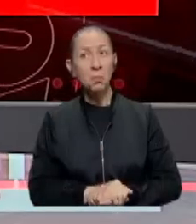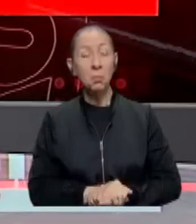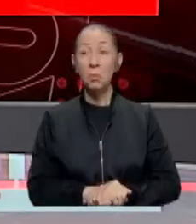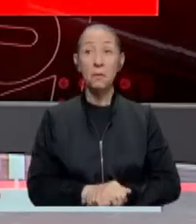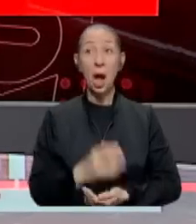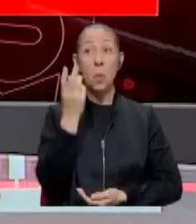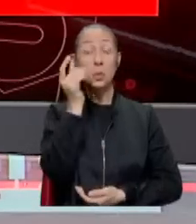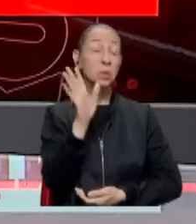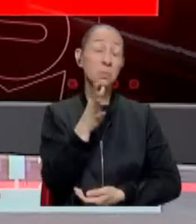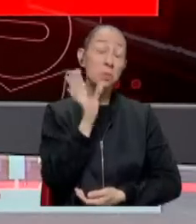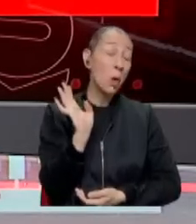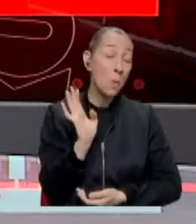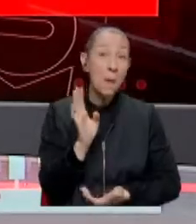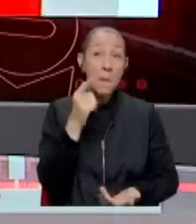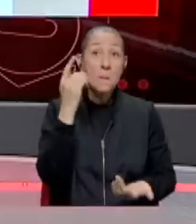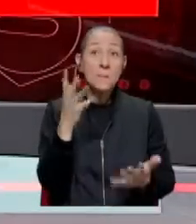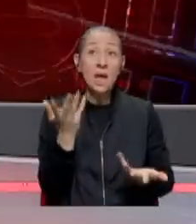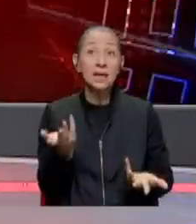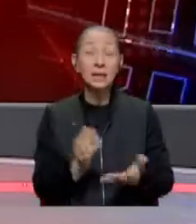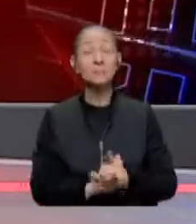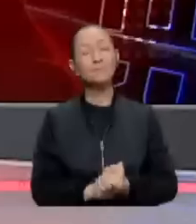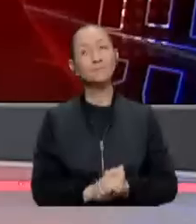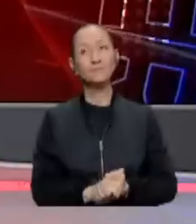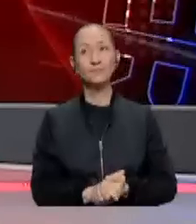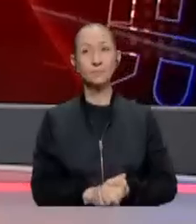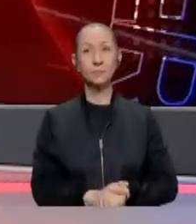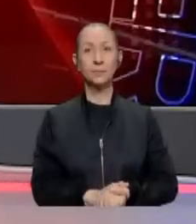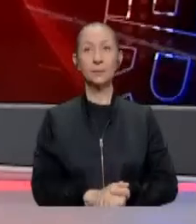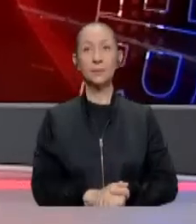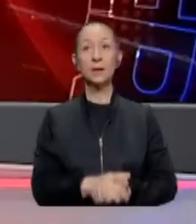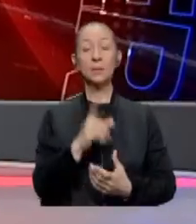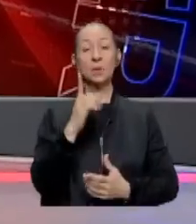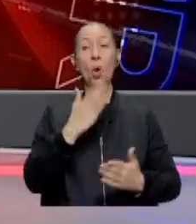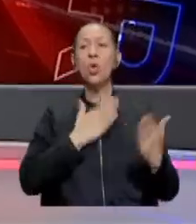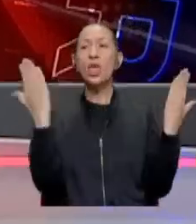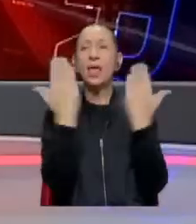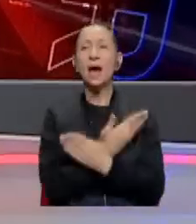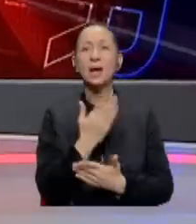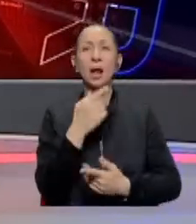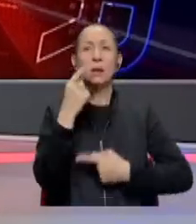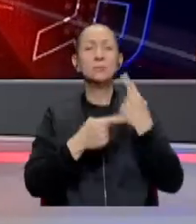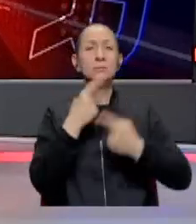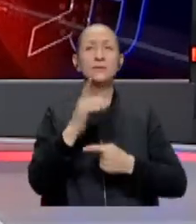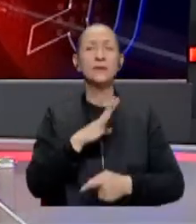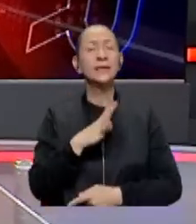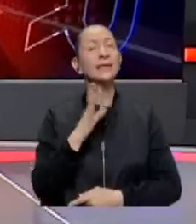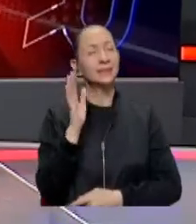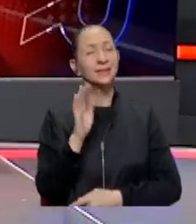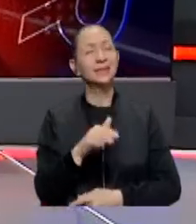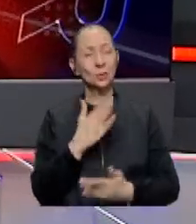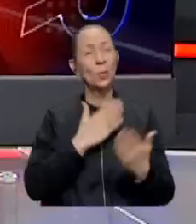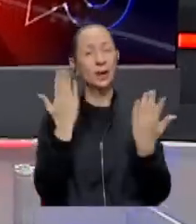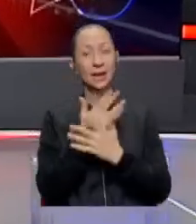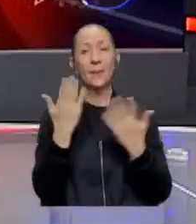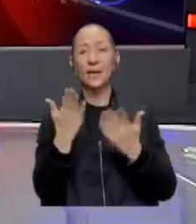ya da unutmadı Bilmiyorum belki de Bir de önyargılardan bahsediyorlar geçeceğiz ön yargılara